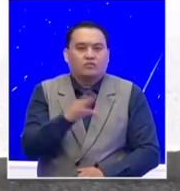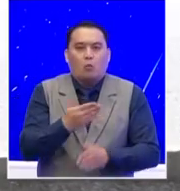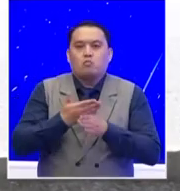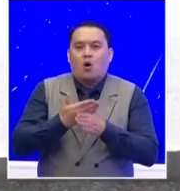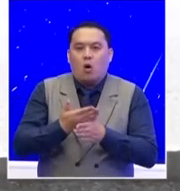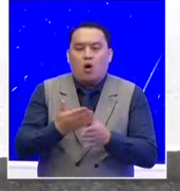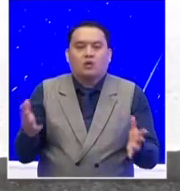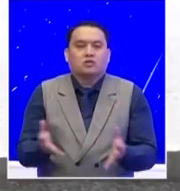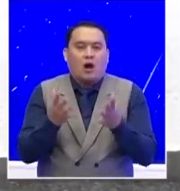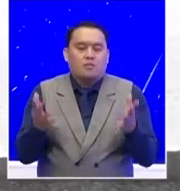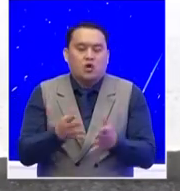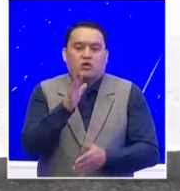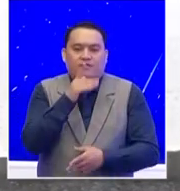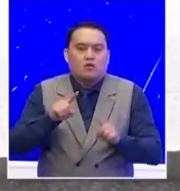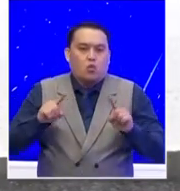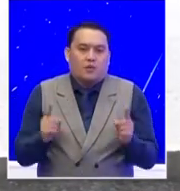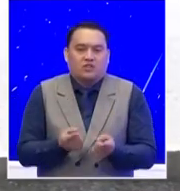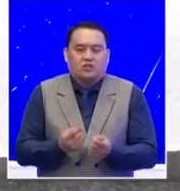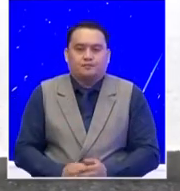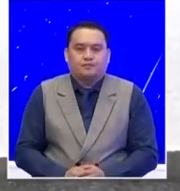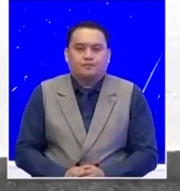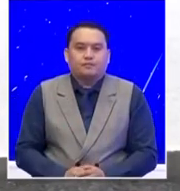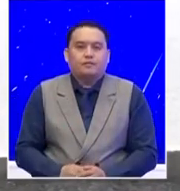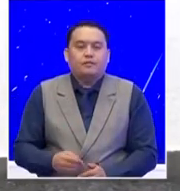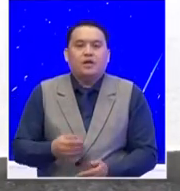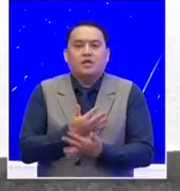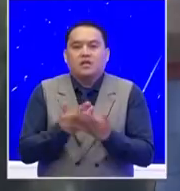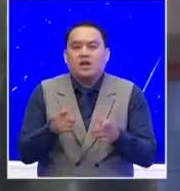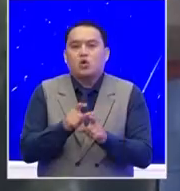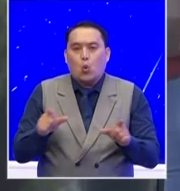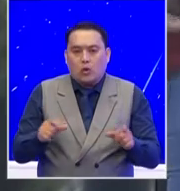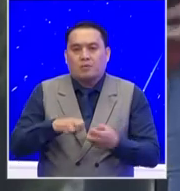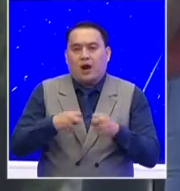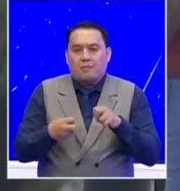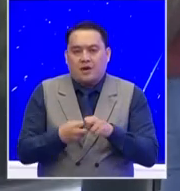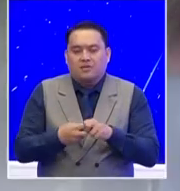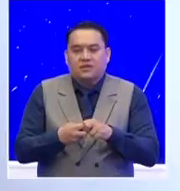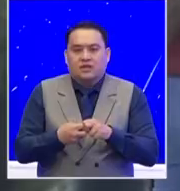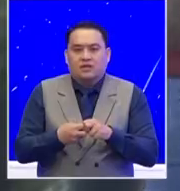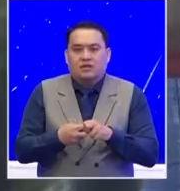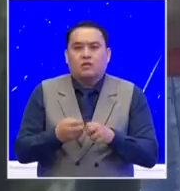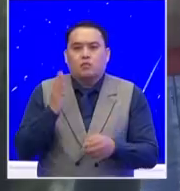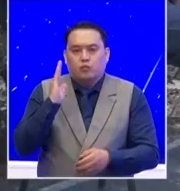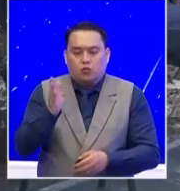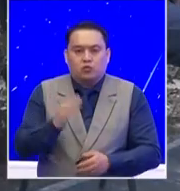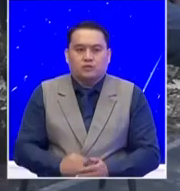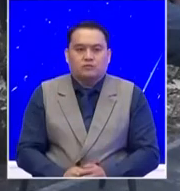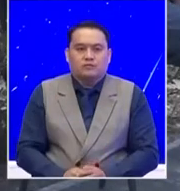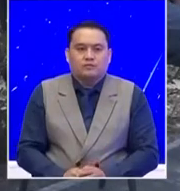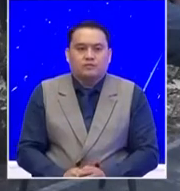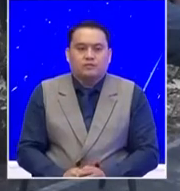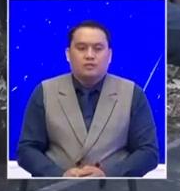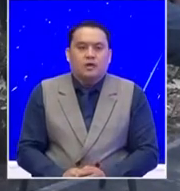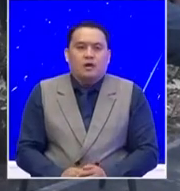поможет существенно сократить время, уверяют эксперты. Однако некоторое время проблемы со сбоями все же будут. Для